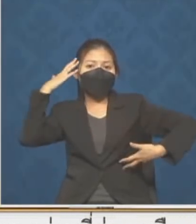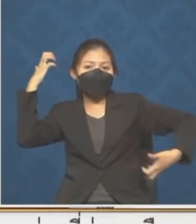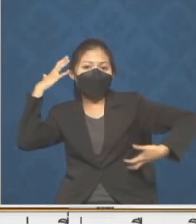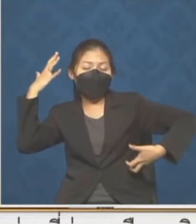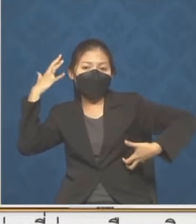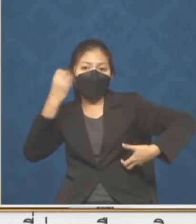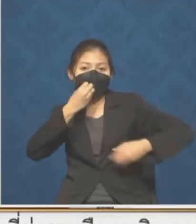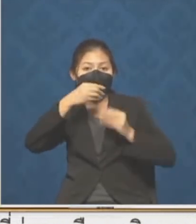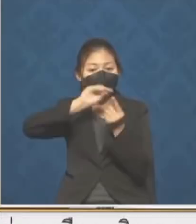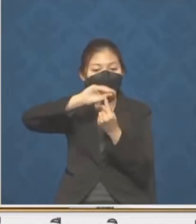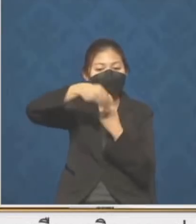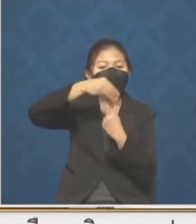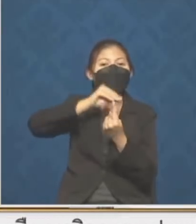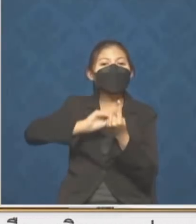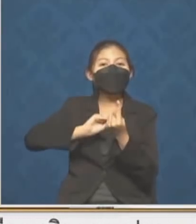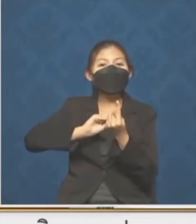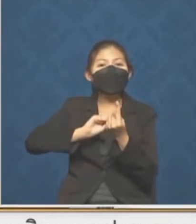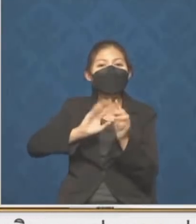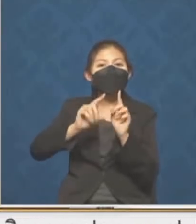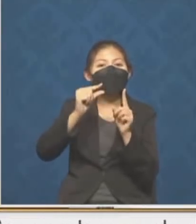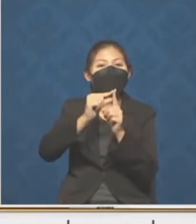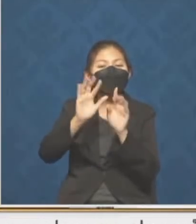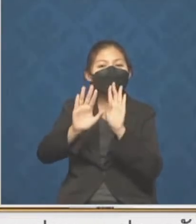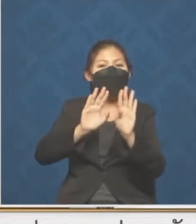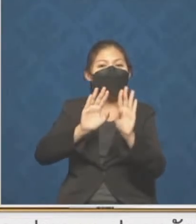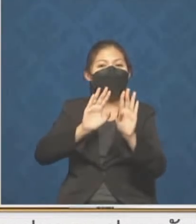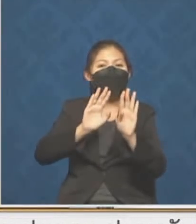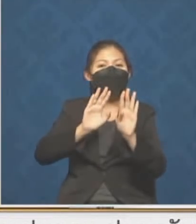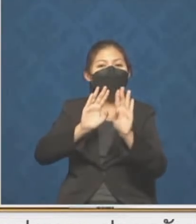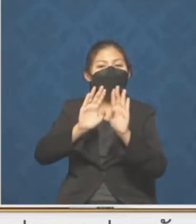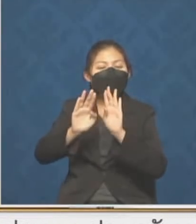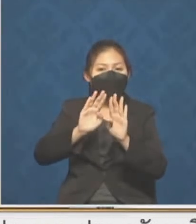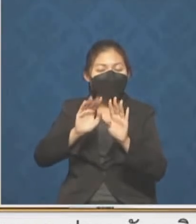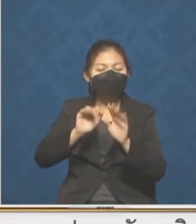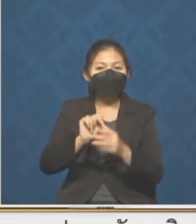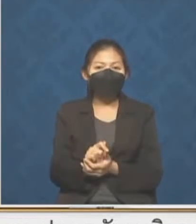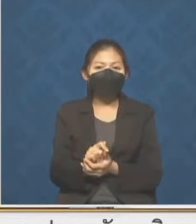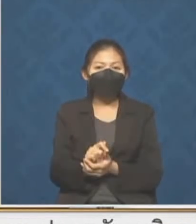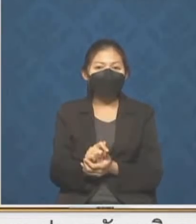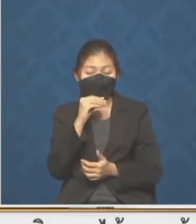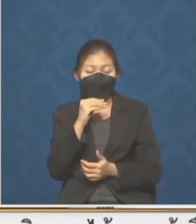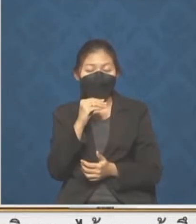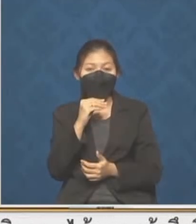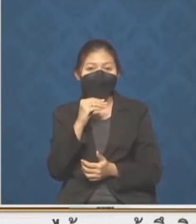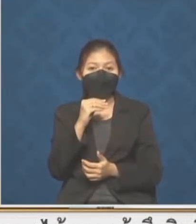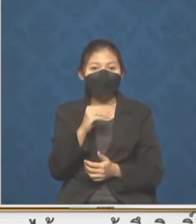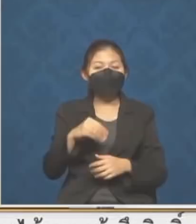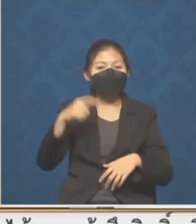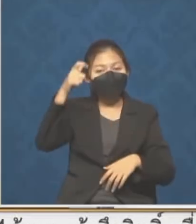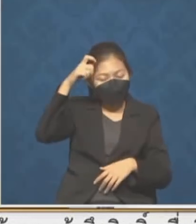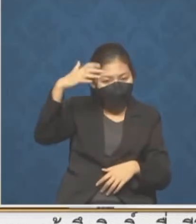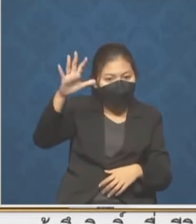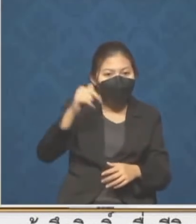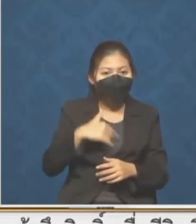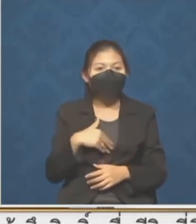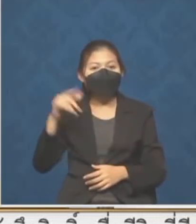ฮะผมบอกเลยนะฮะถ้าผมจะพูดเป็นภาษาชาวบ้านเกิดมาจากท้องพ่อท้องแม่ผมเพิ่งเข้าใ